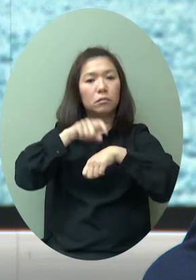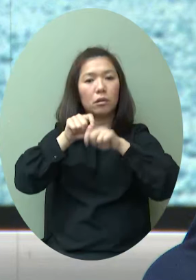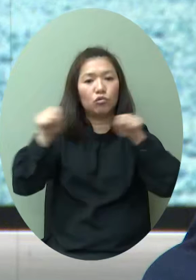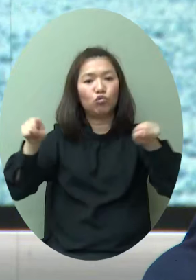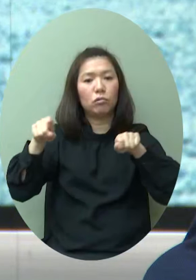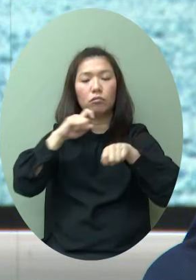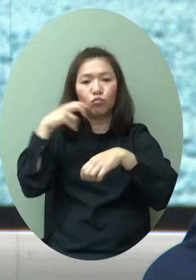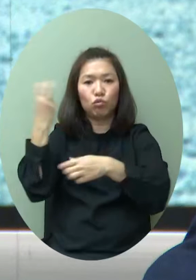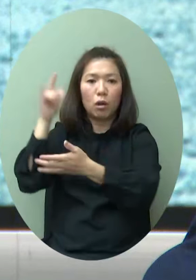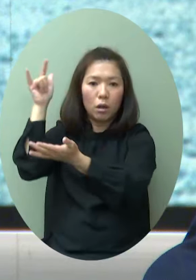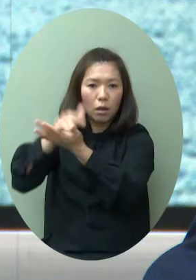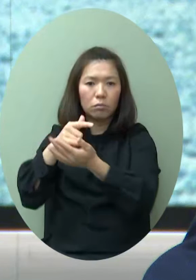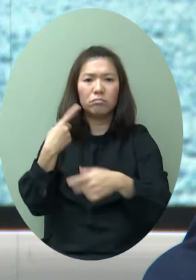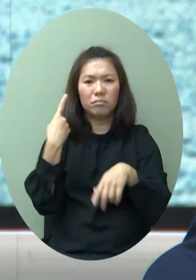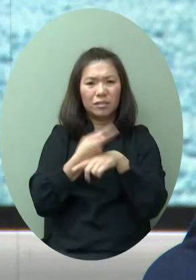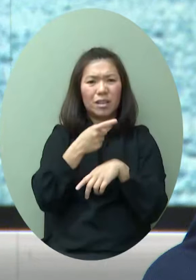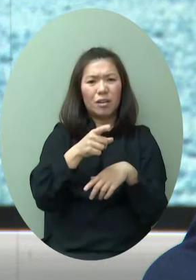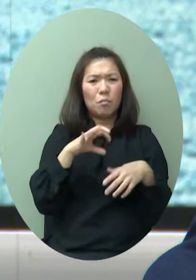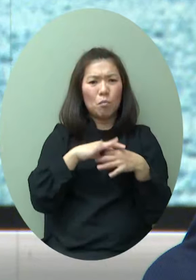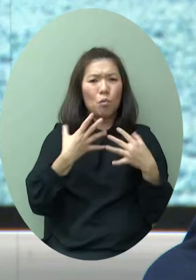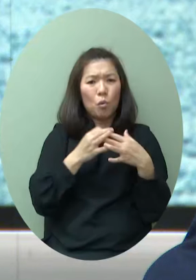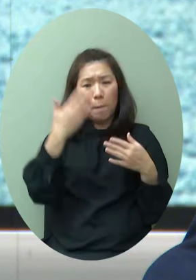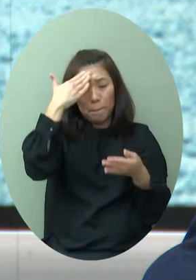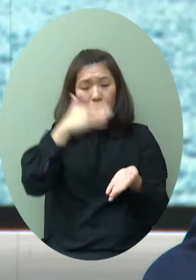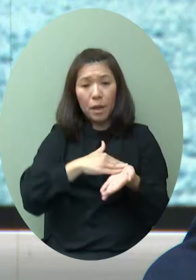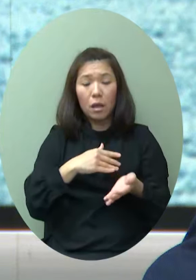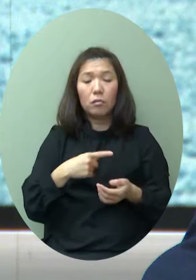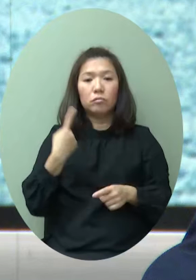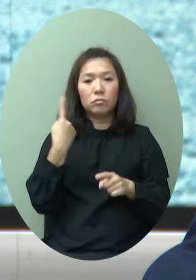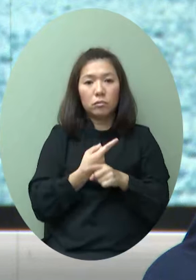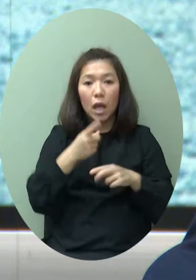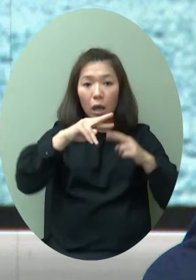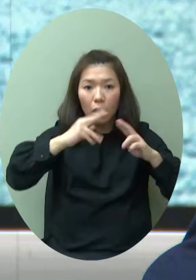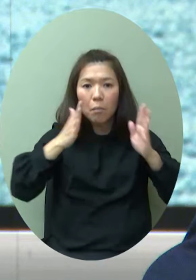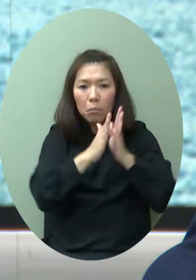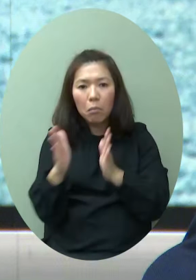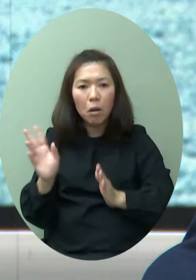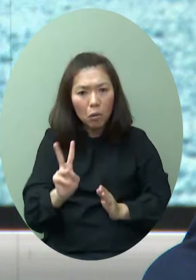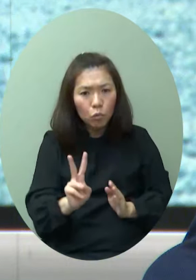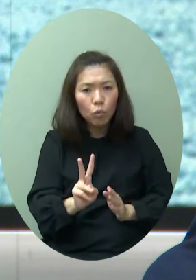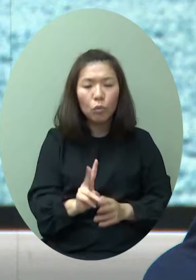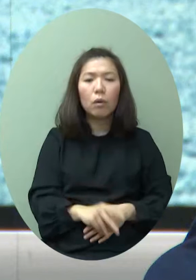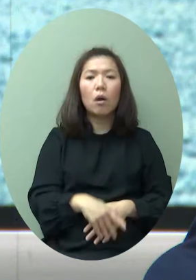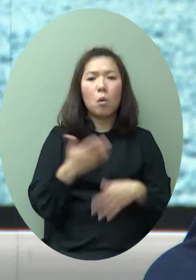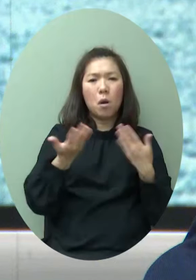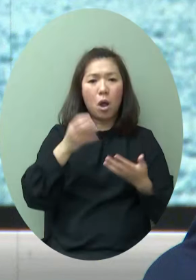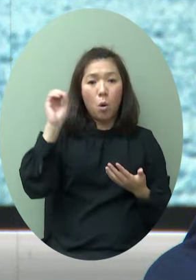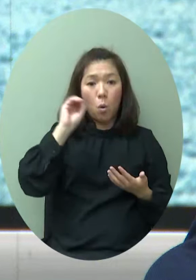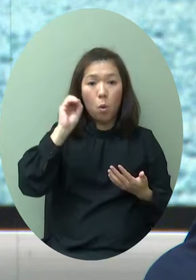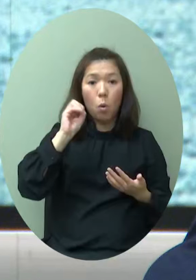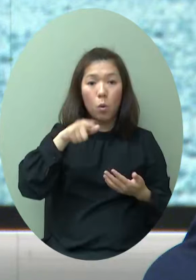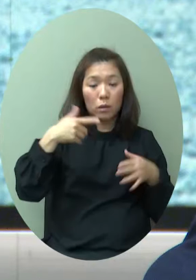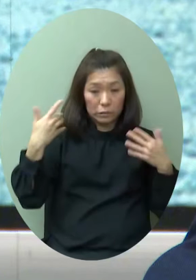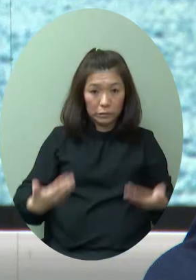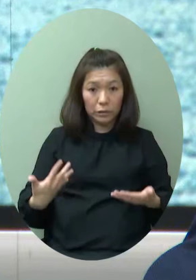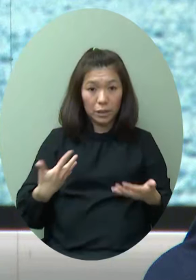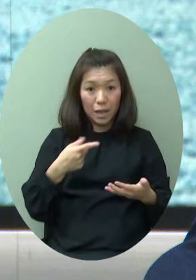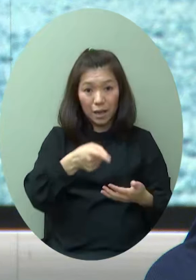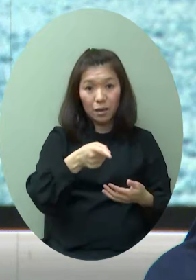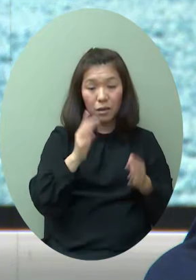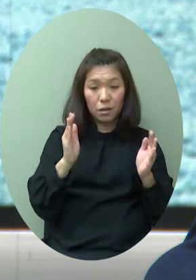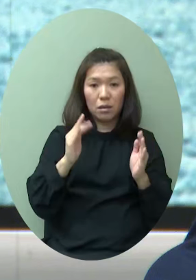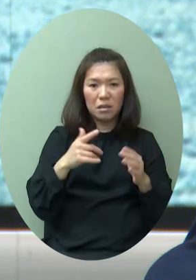港，咁呢啲完全冇流行病學關聯嘅個案咧，個基因排序都一模一樣，咁所以即係如果喺 Omicron 現階段嚟講咧，我哋就好